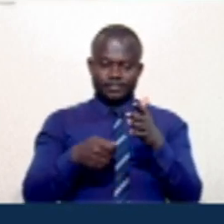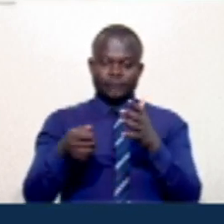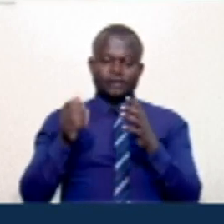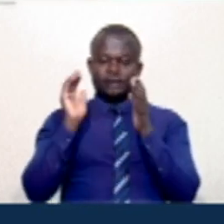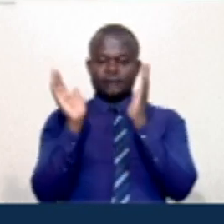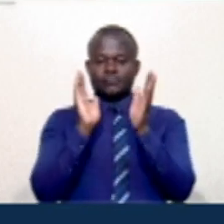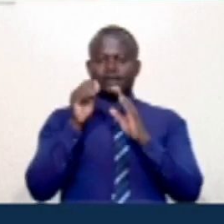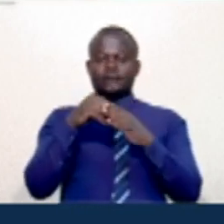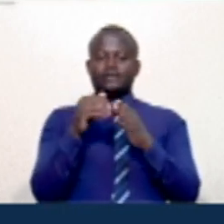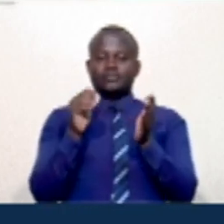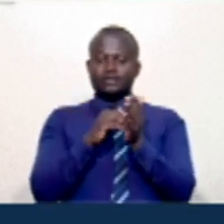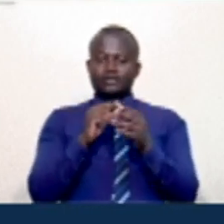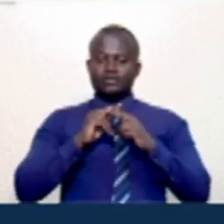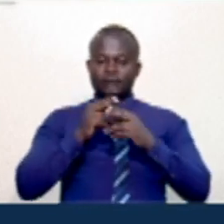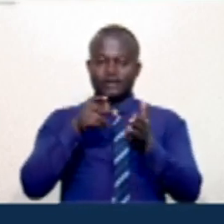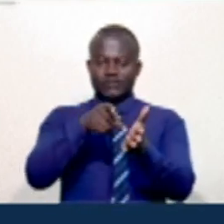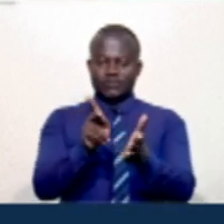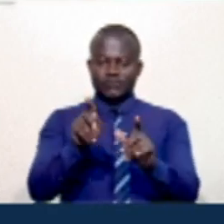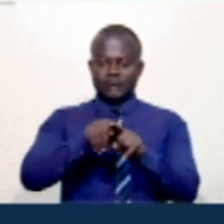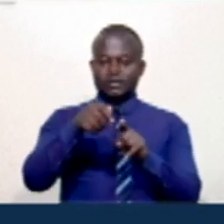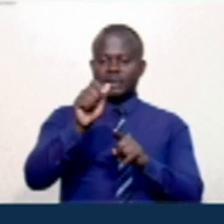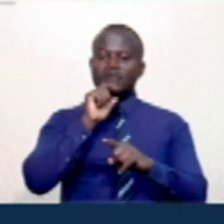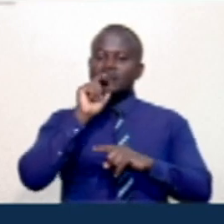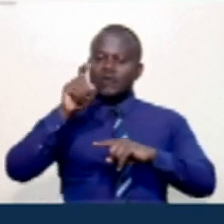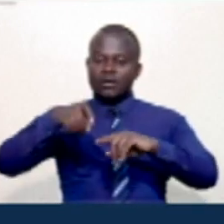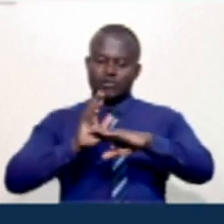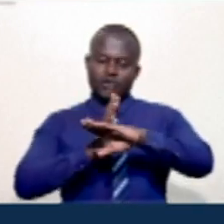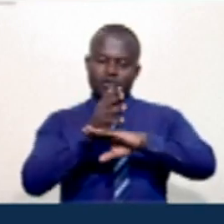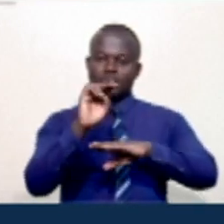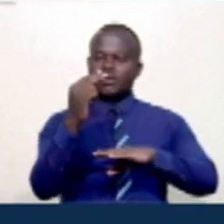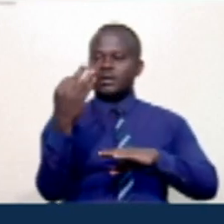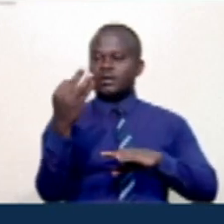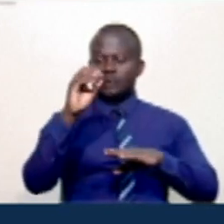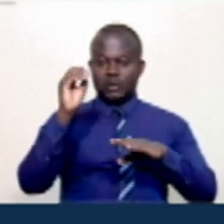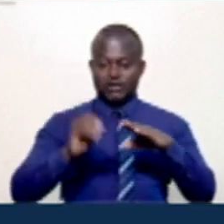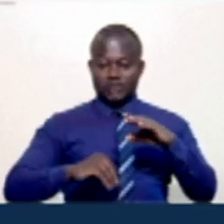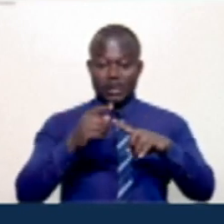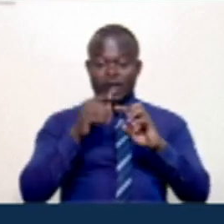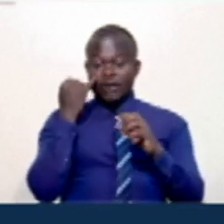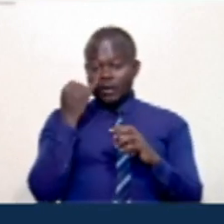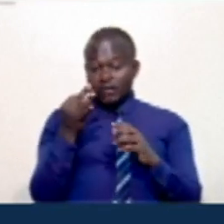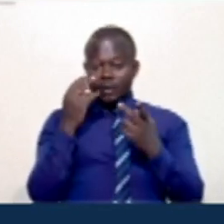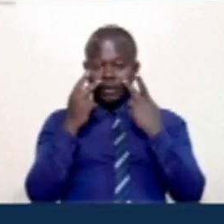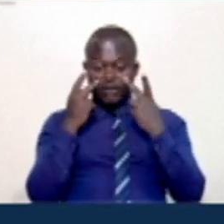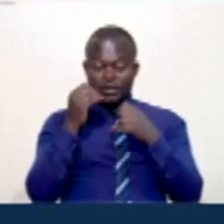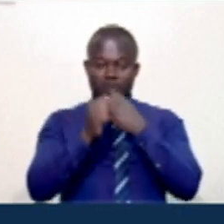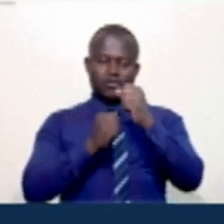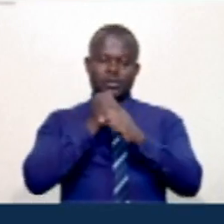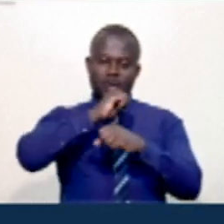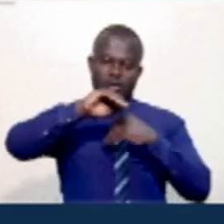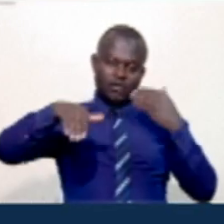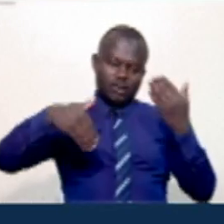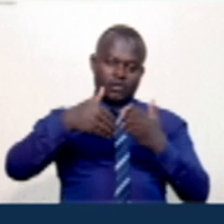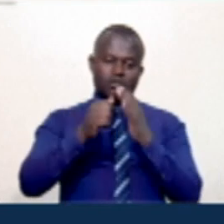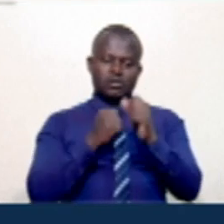yageranyije n'imyenda nanone wishyura nayo ntabwo yagombye kurenga 23%. Ariko irebye iyi myaka yose umwaka